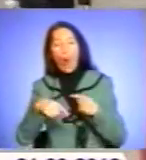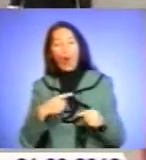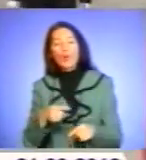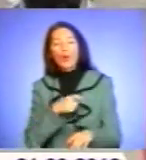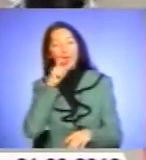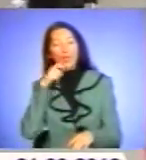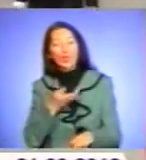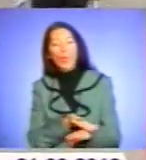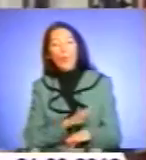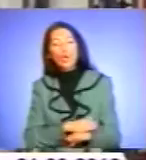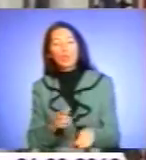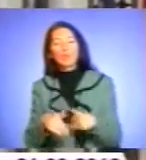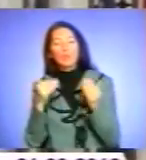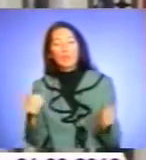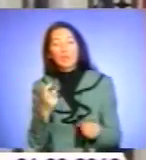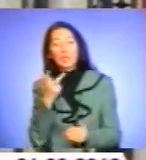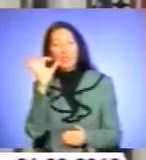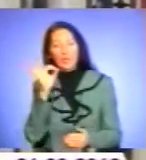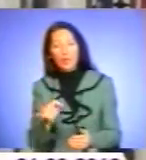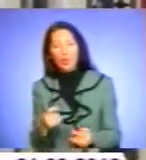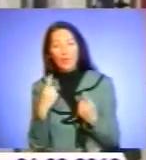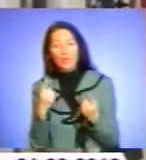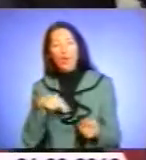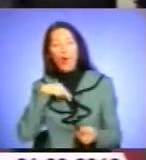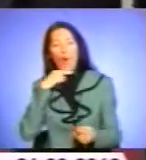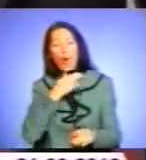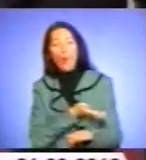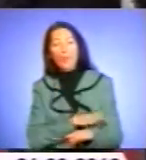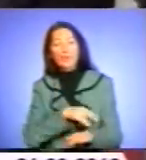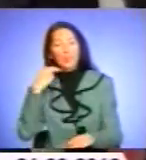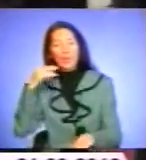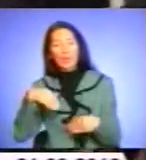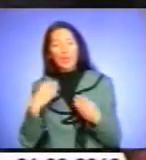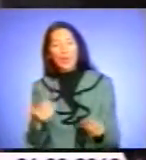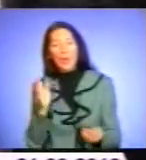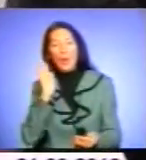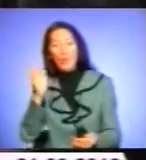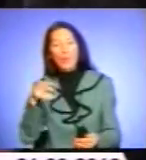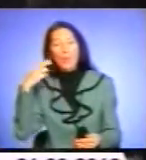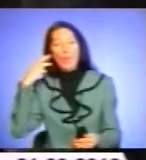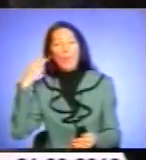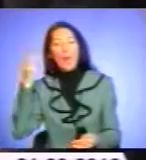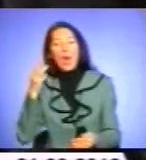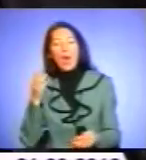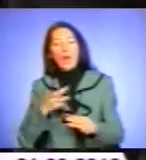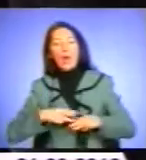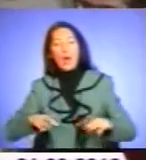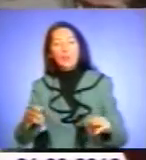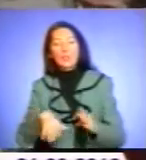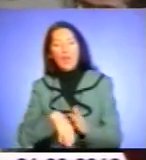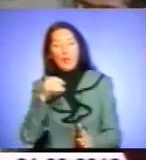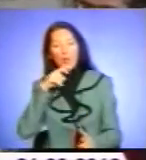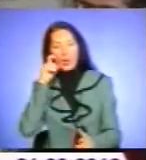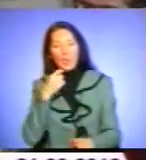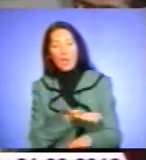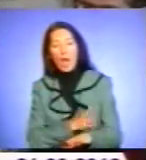на 13%. Велику увагу польський президент приділив майбутнім парламентським виборам в Україні і зауважив, Польща з особливою увагою